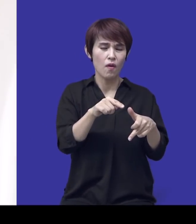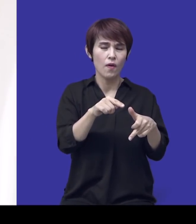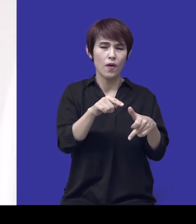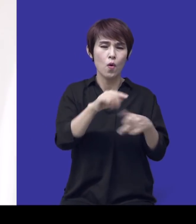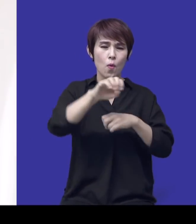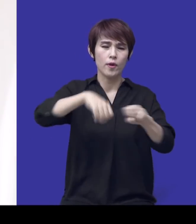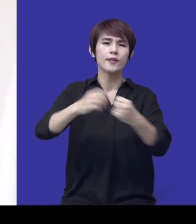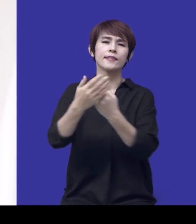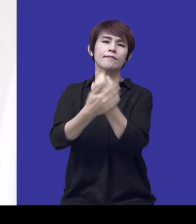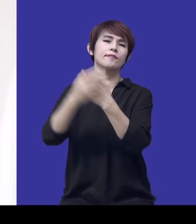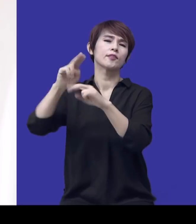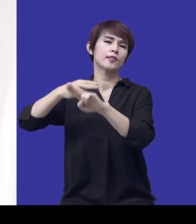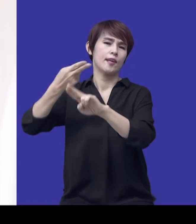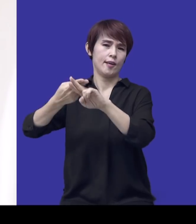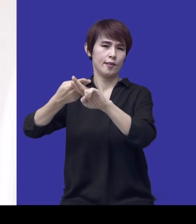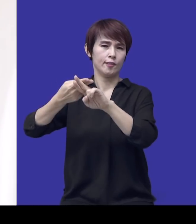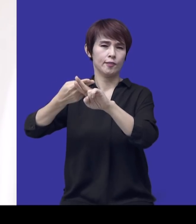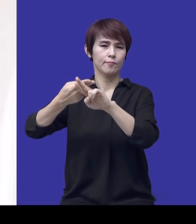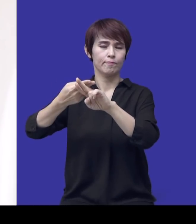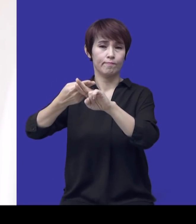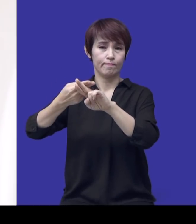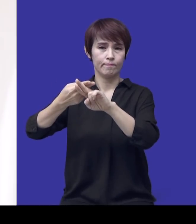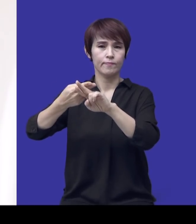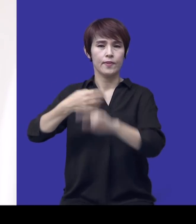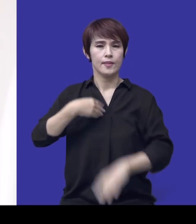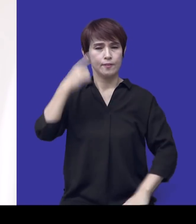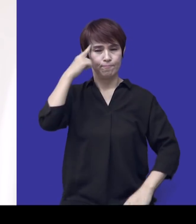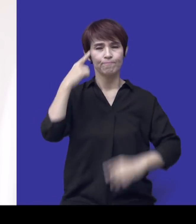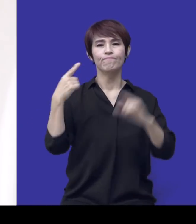은사로 생각하면 네. 이거는